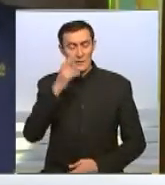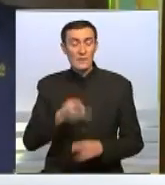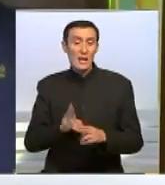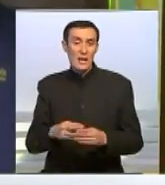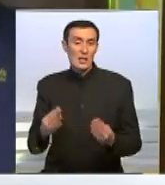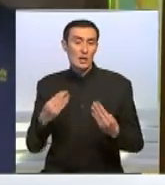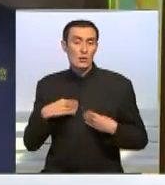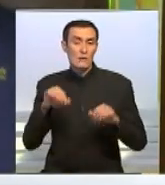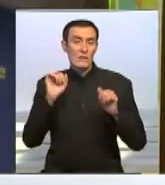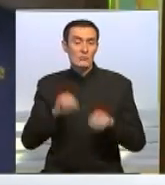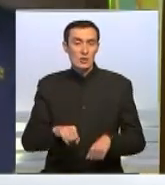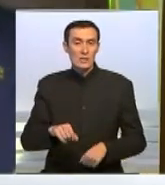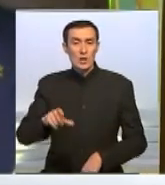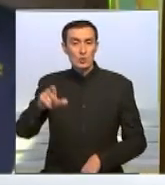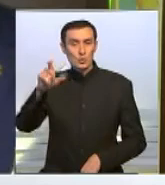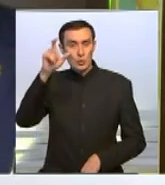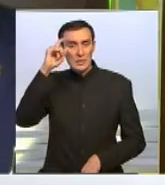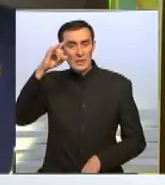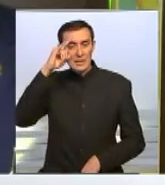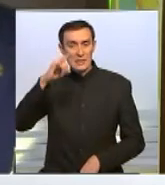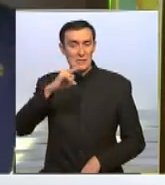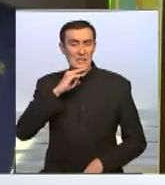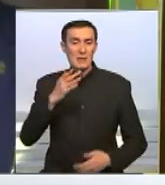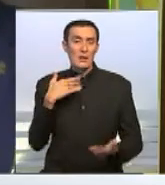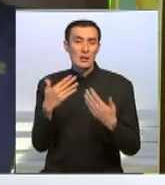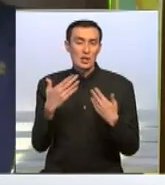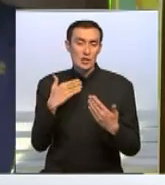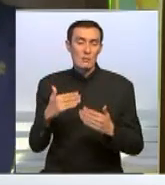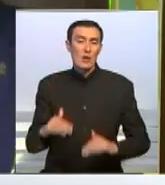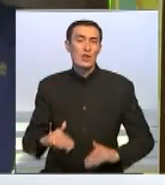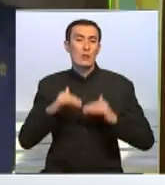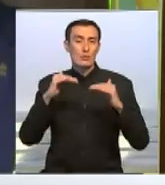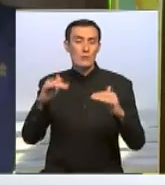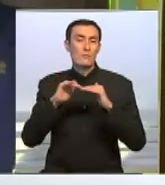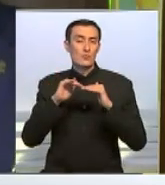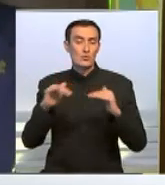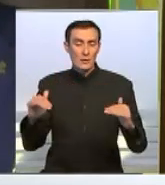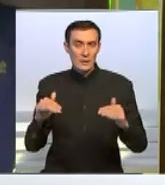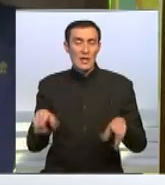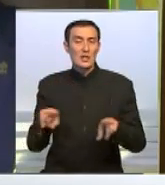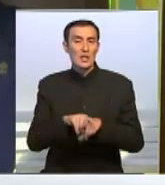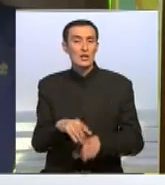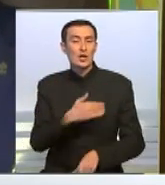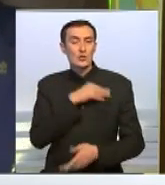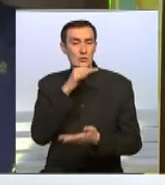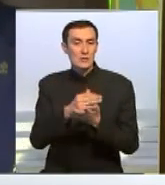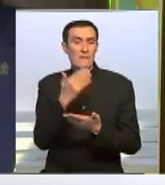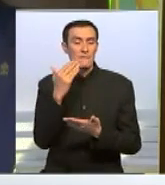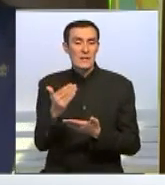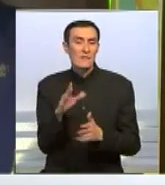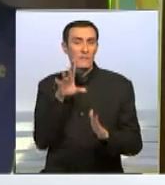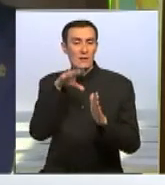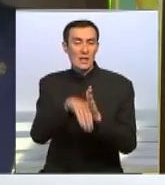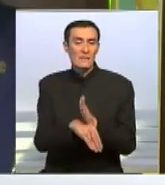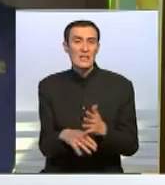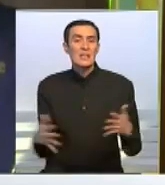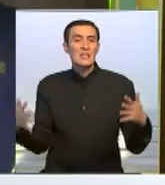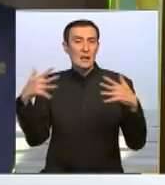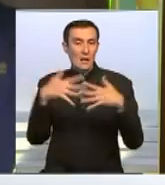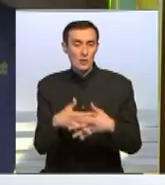возможность турецко-казахским отношениям подниматься на новый уровень. Также хочется особо подчеркнуть ваш существенный вклад в